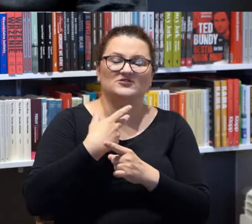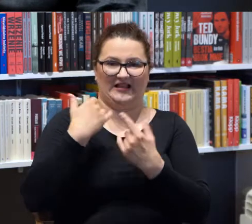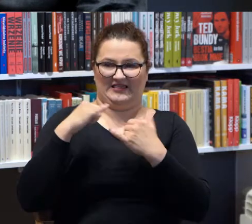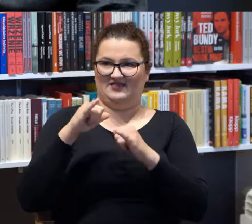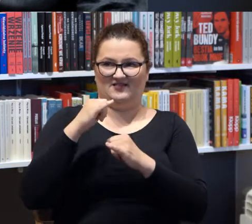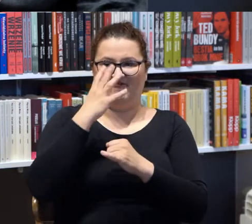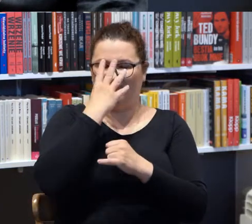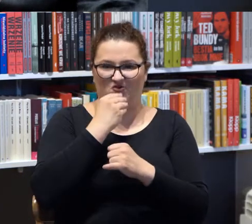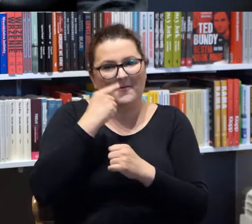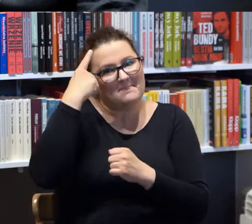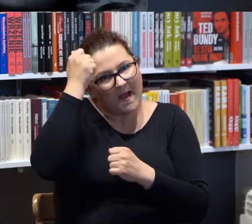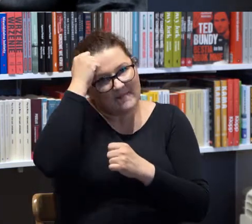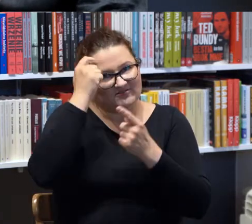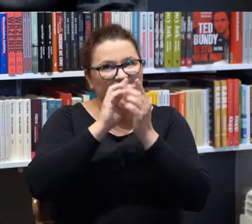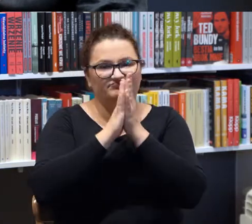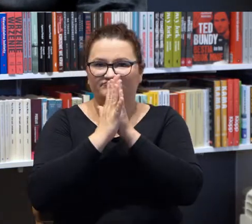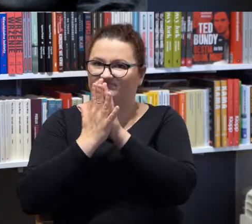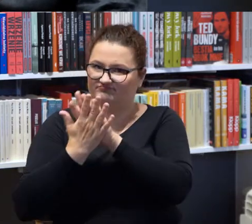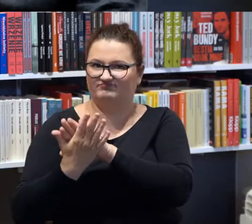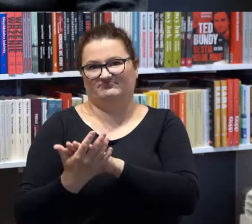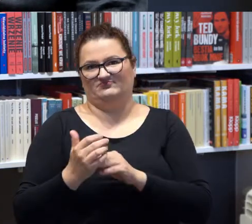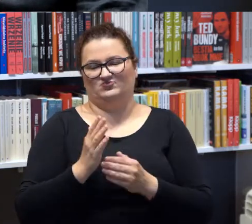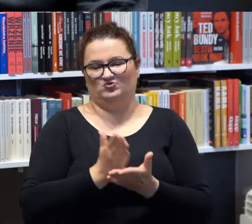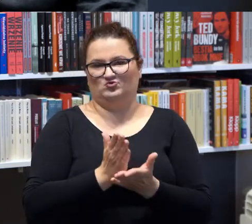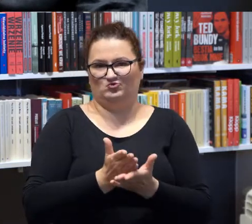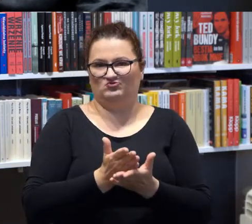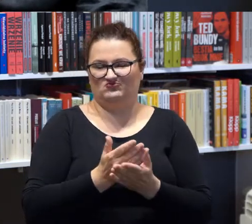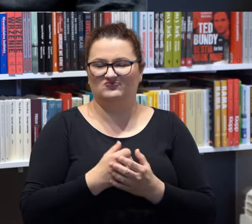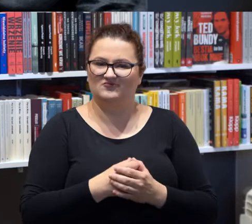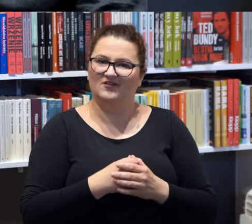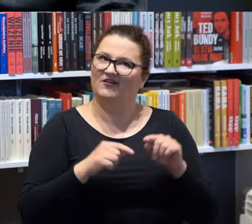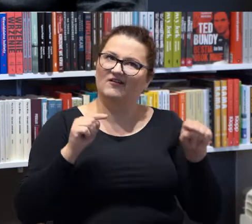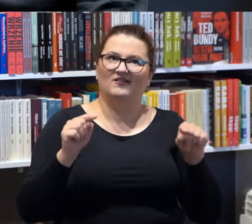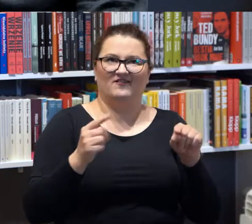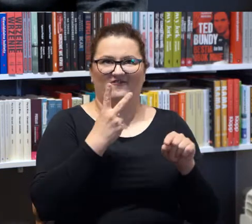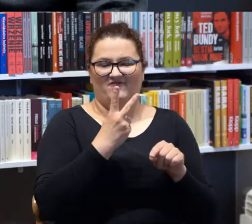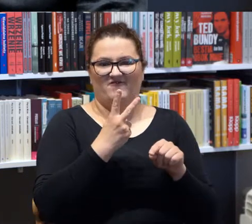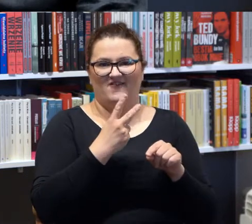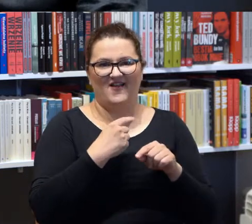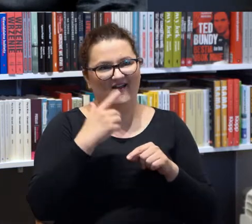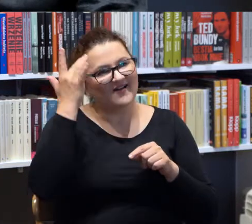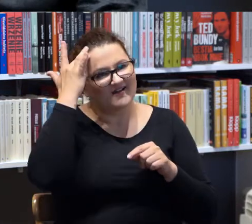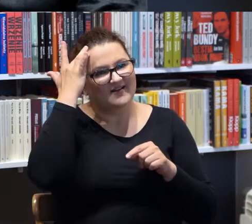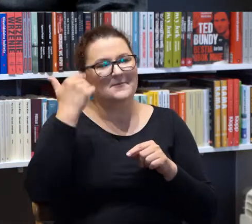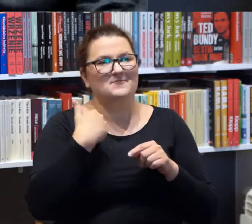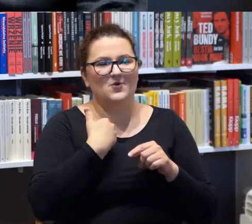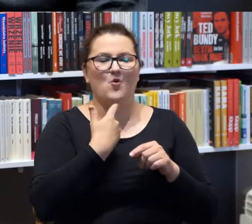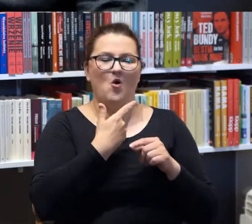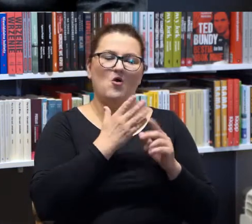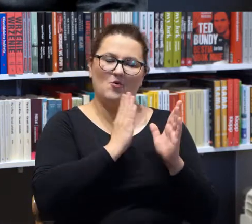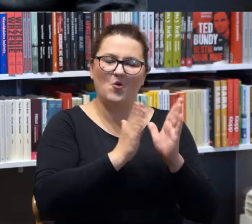takim dynamicznym tworem. No, więc tak bym te dwie rzeczy miałam w głowie, kiedy układałam